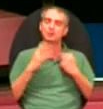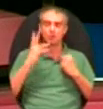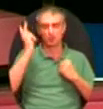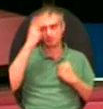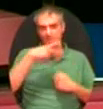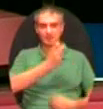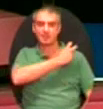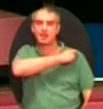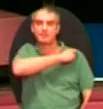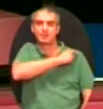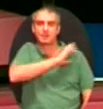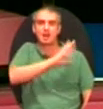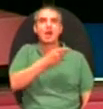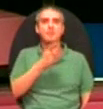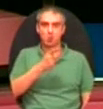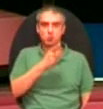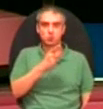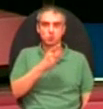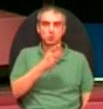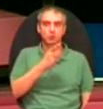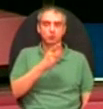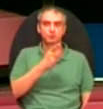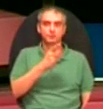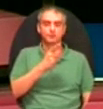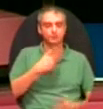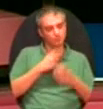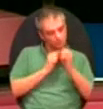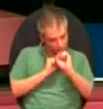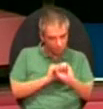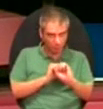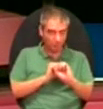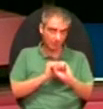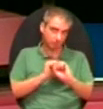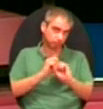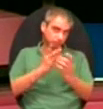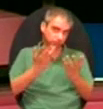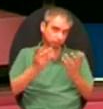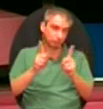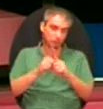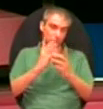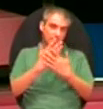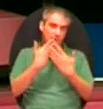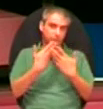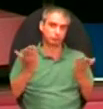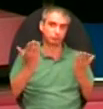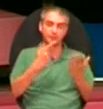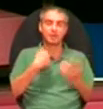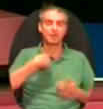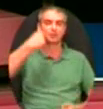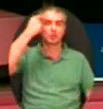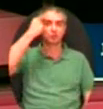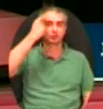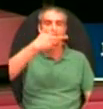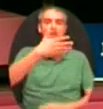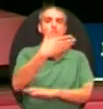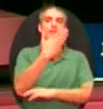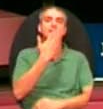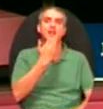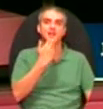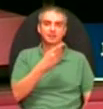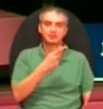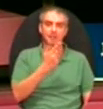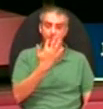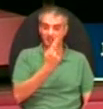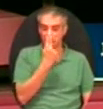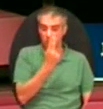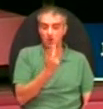מבין את הרמטכ"ל, למה הוא תומך כמו שיצא החוצה. אני חושב שמדינת ישראל,